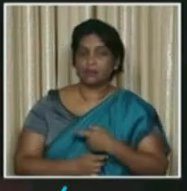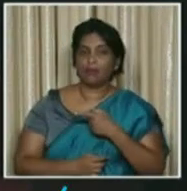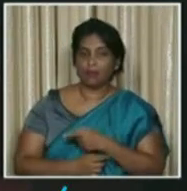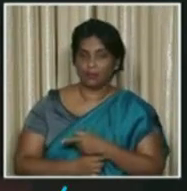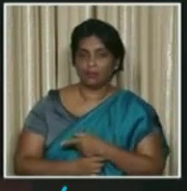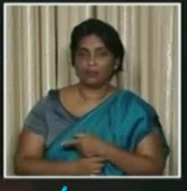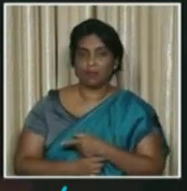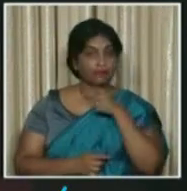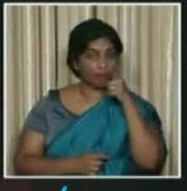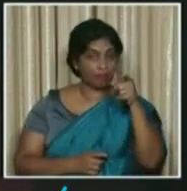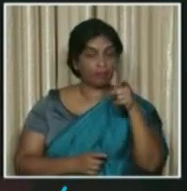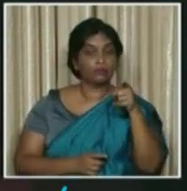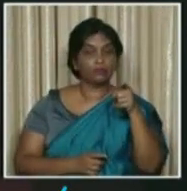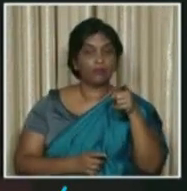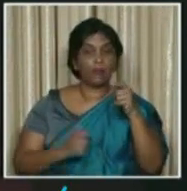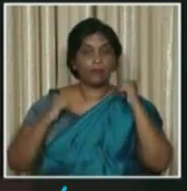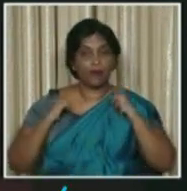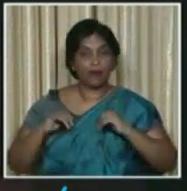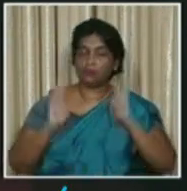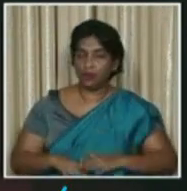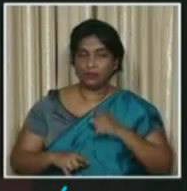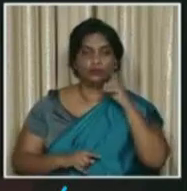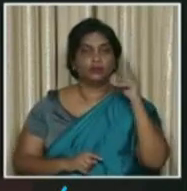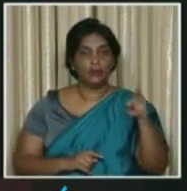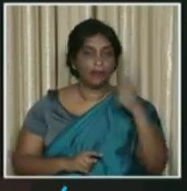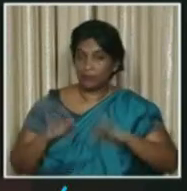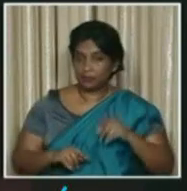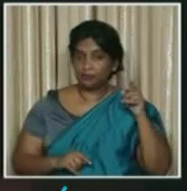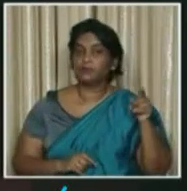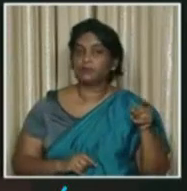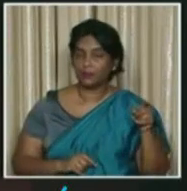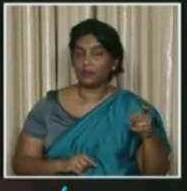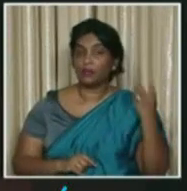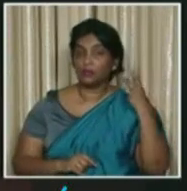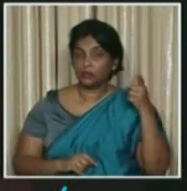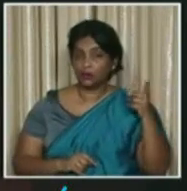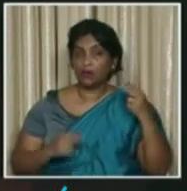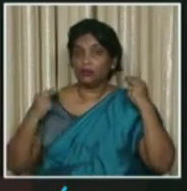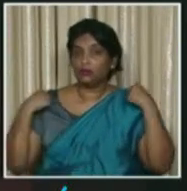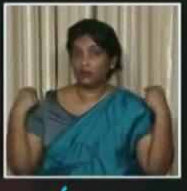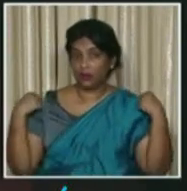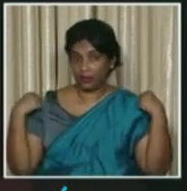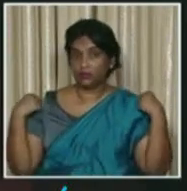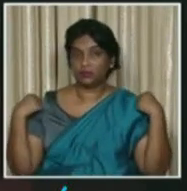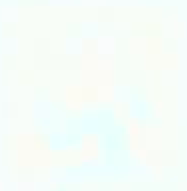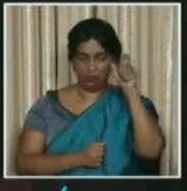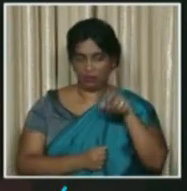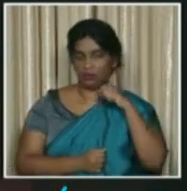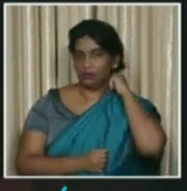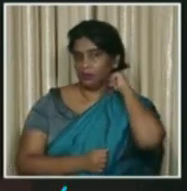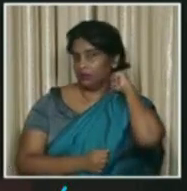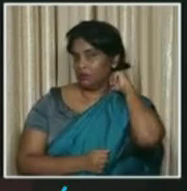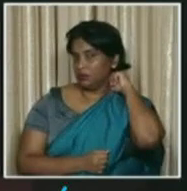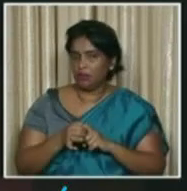මිනිමරුවා ට්‍රොපිකල් ඉන්න එකේ අර බැක්පැක් එක තියලා පල්ලියට යනකොට පල්ලියේ සිකියුරිටි ඔෆිසර් හිටපු පොලිස් නිලධාරිය